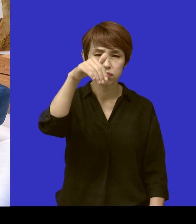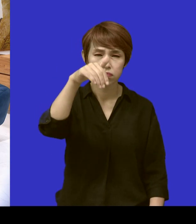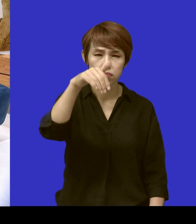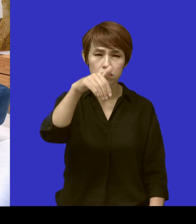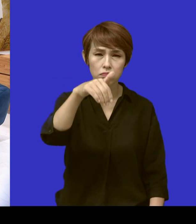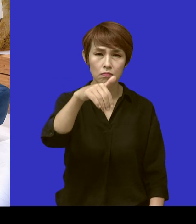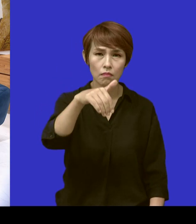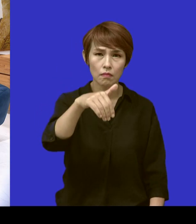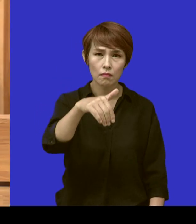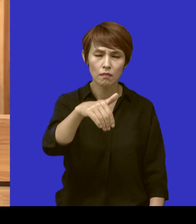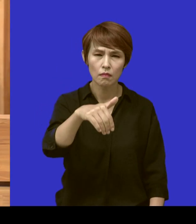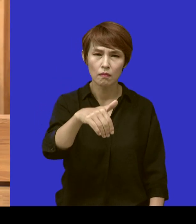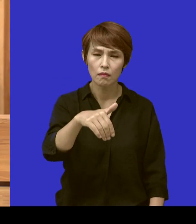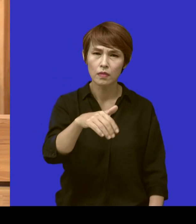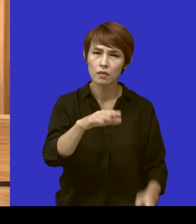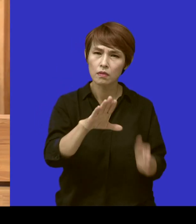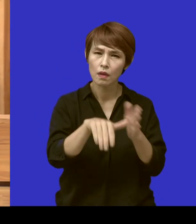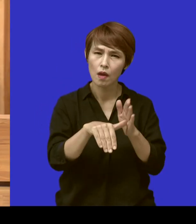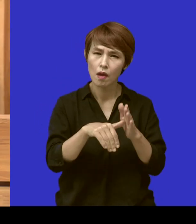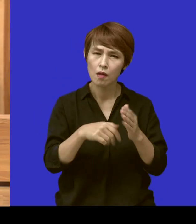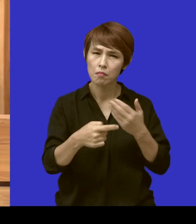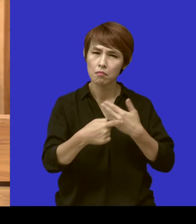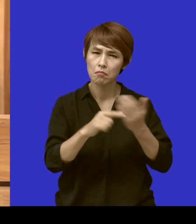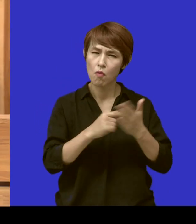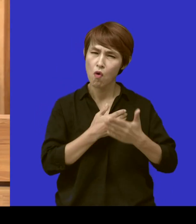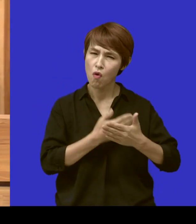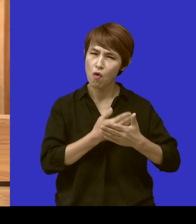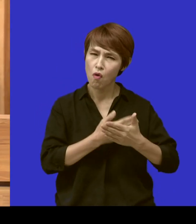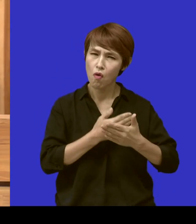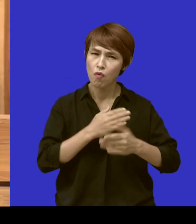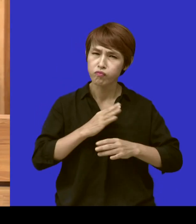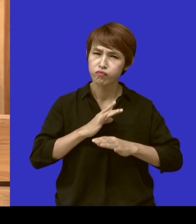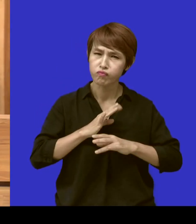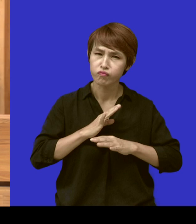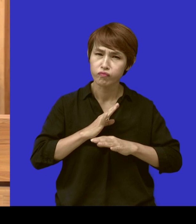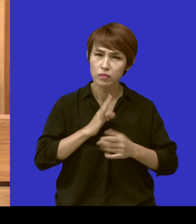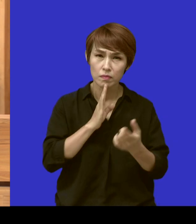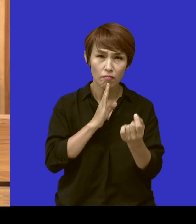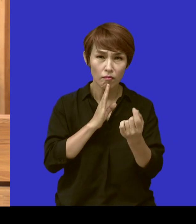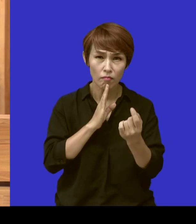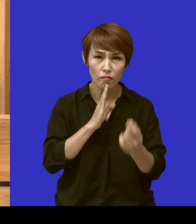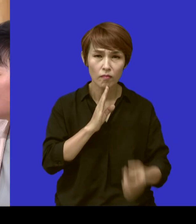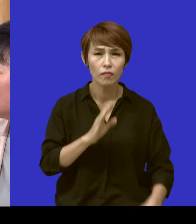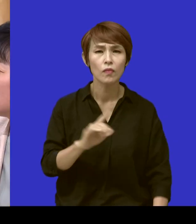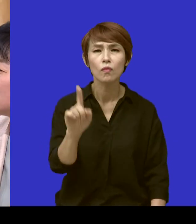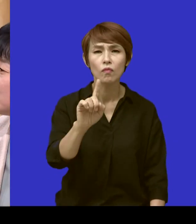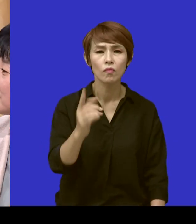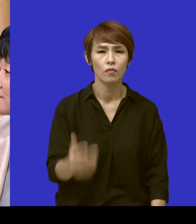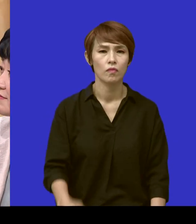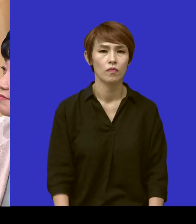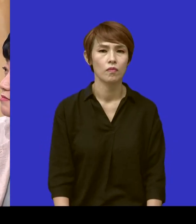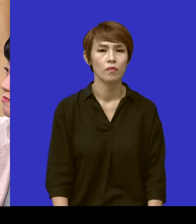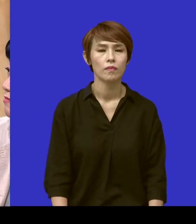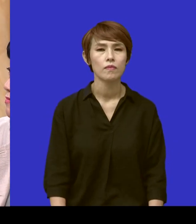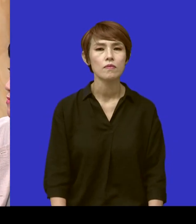당시가 상당히 두려웠을 것 같거든요. 그때 기분을 설명해 주실 수 있을까요?